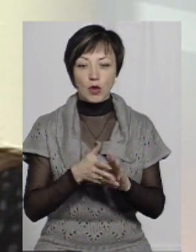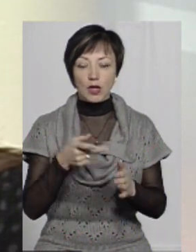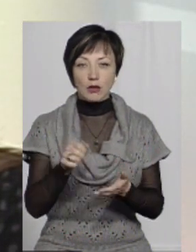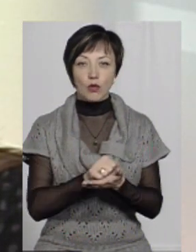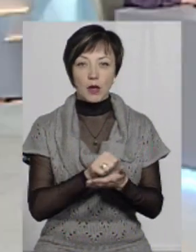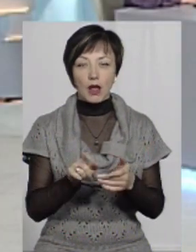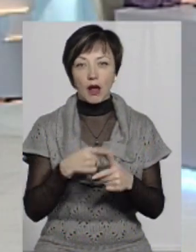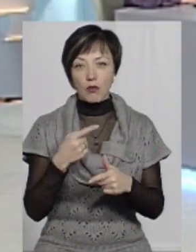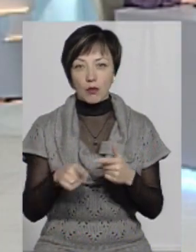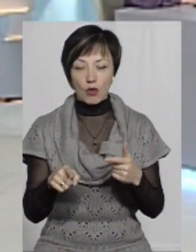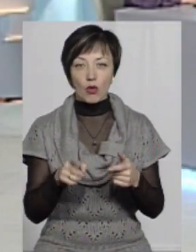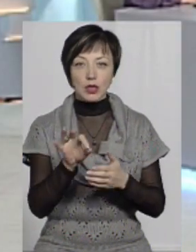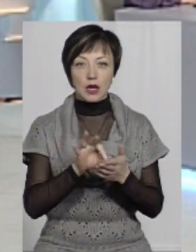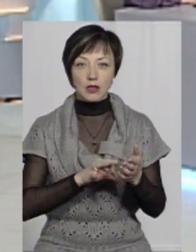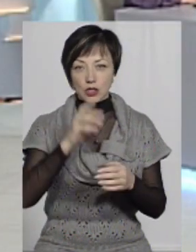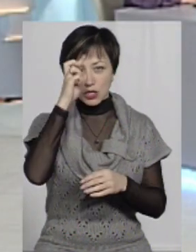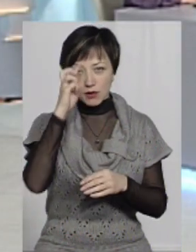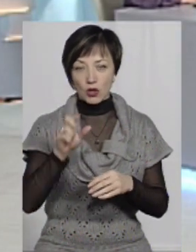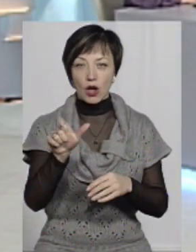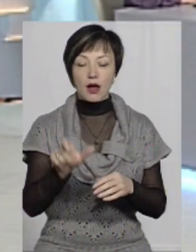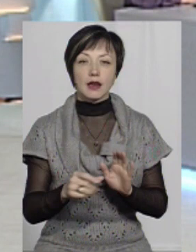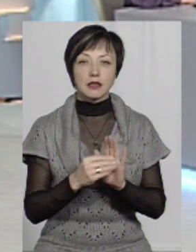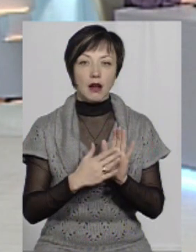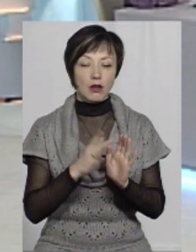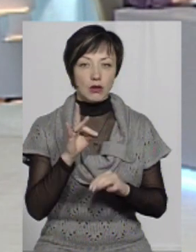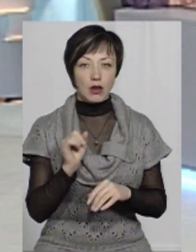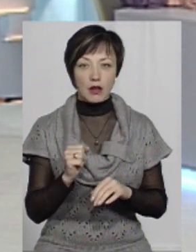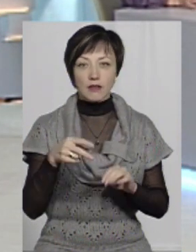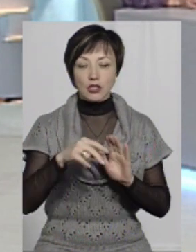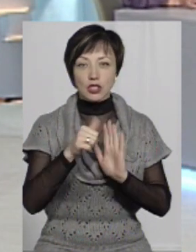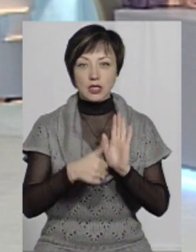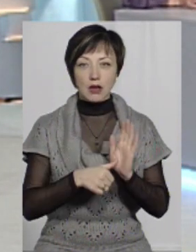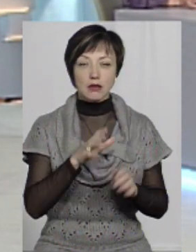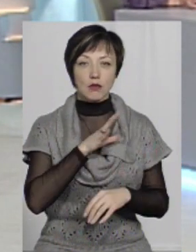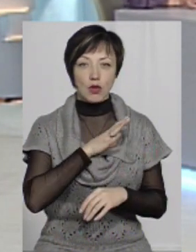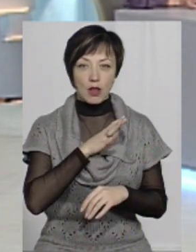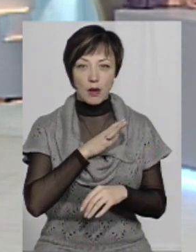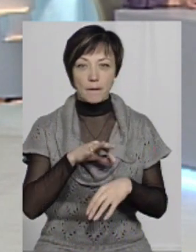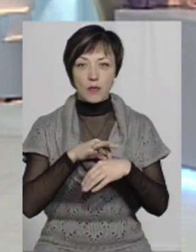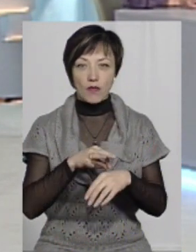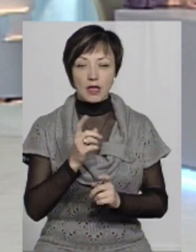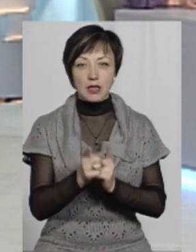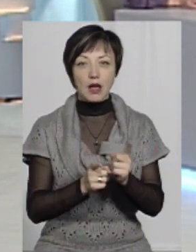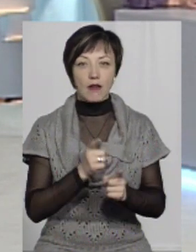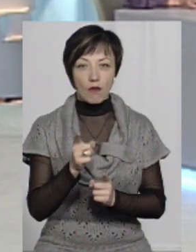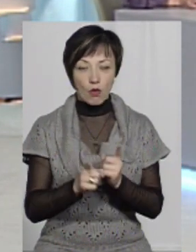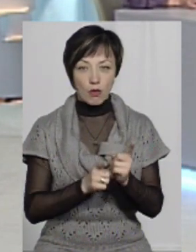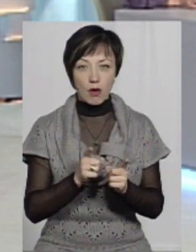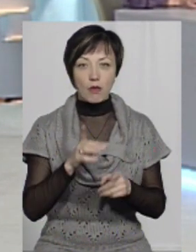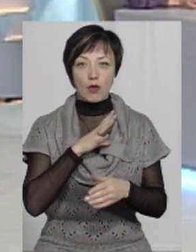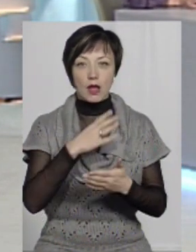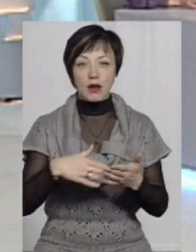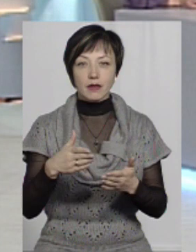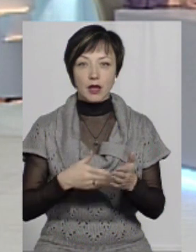подати документи, або можна, відповідно, одразу до державного реєстратора. В 2016 році була проведена реформа,